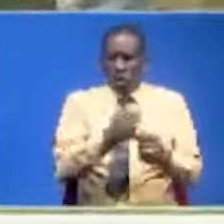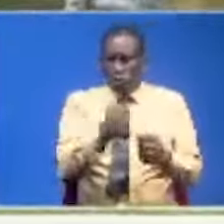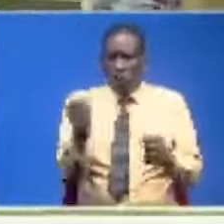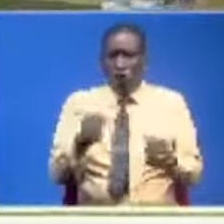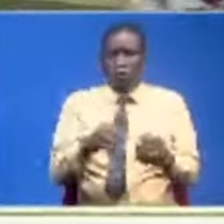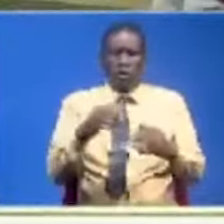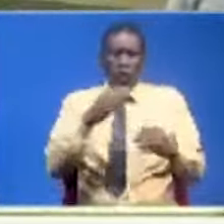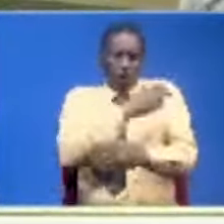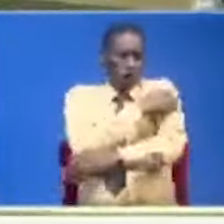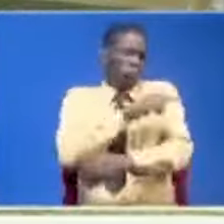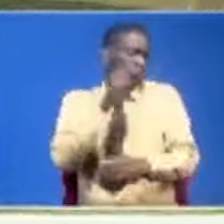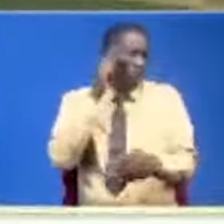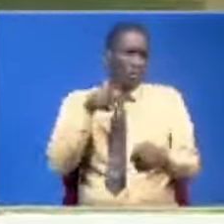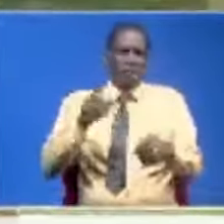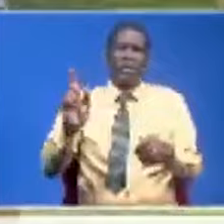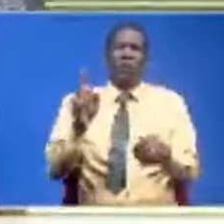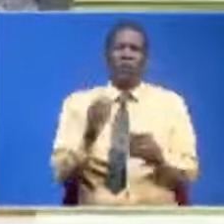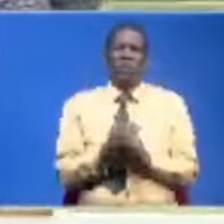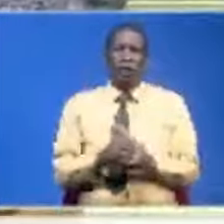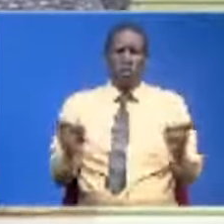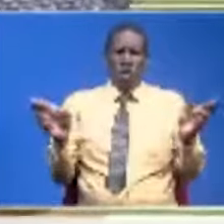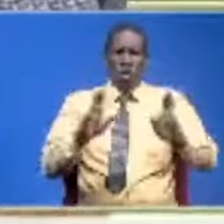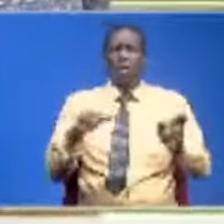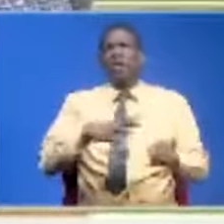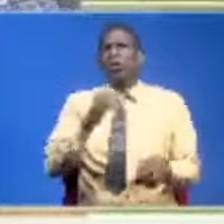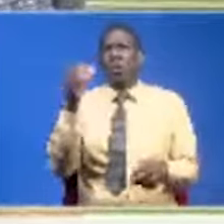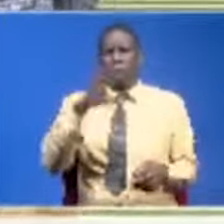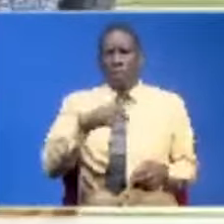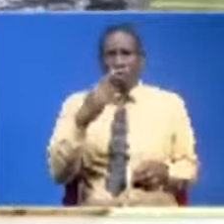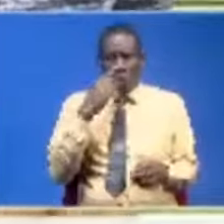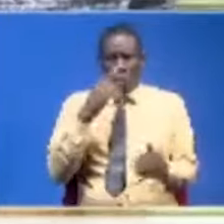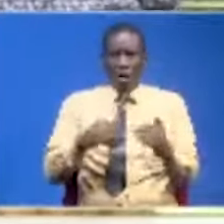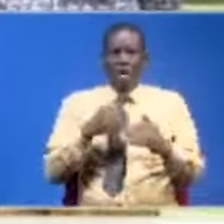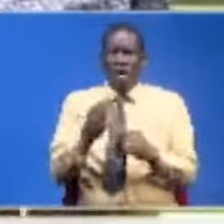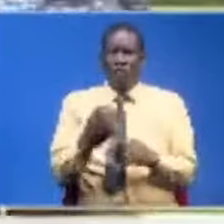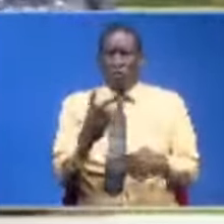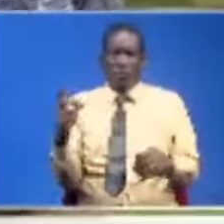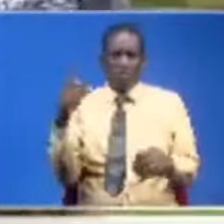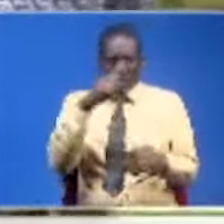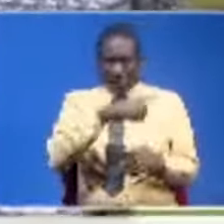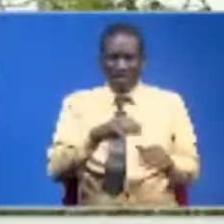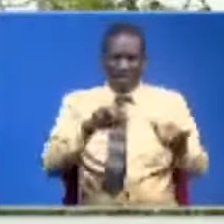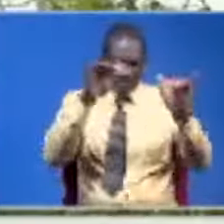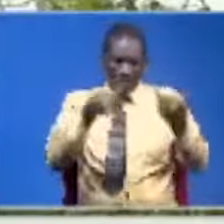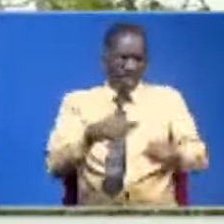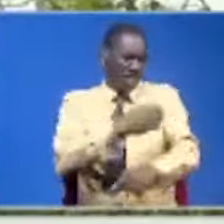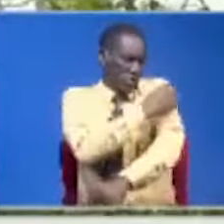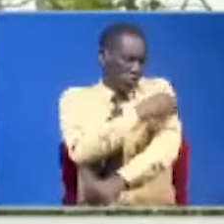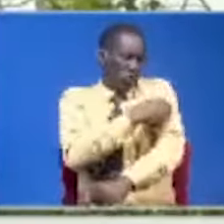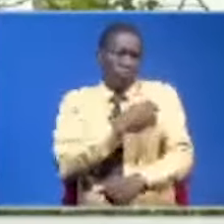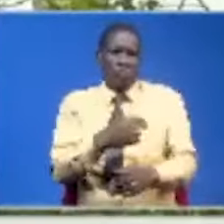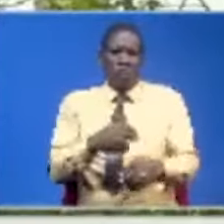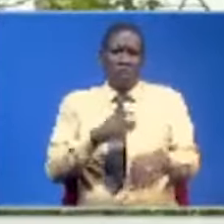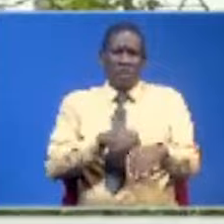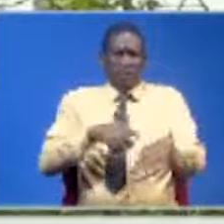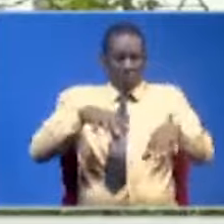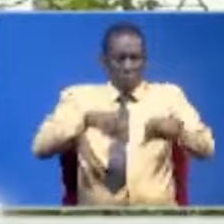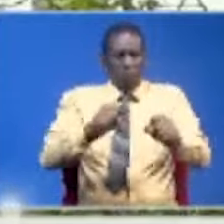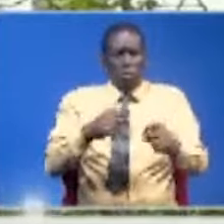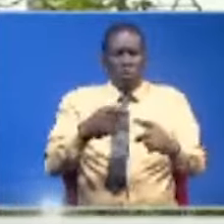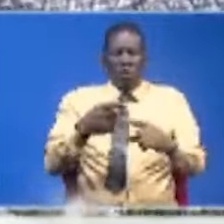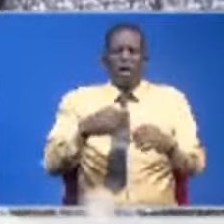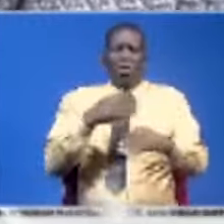Karen hapa jijini Nairobi, tayari kuelekea nyumbani baada ya siku mbili katika hospitali hiyo akiwa amelazwa kutokana na matatizo